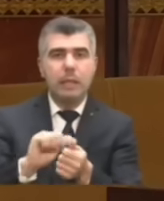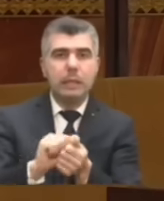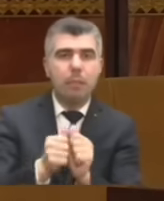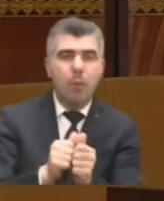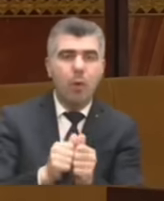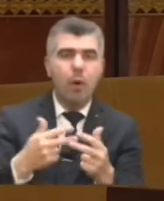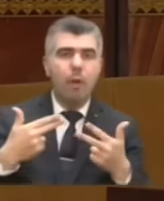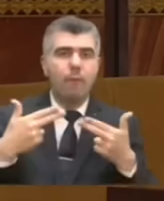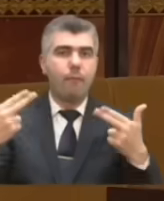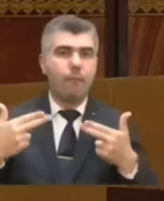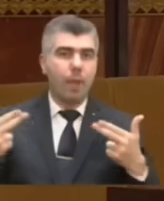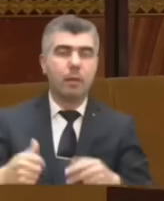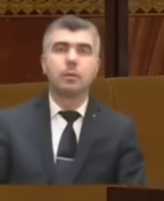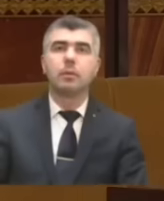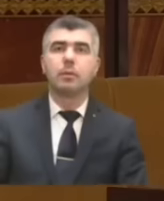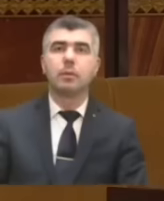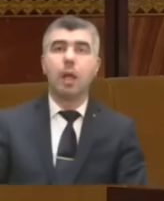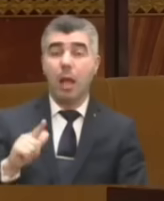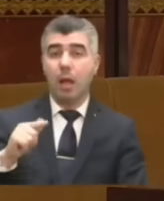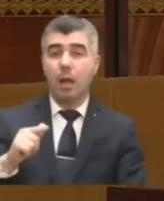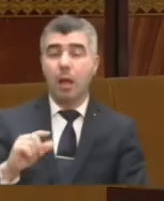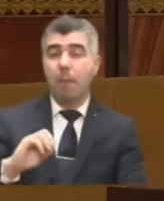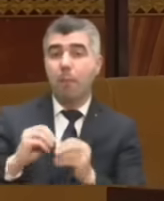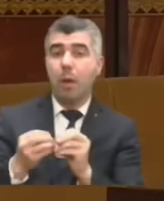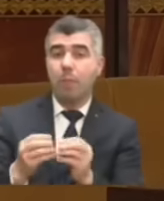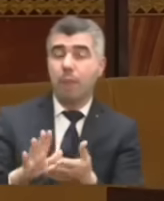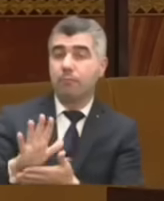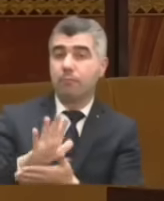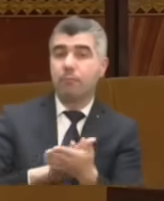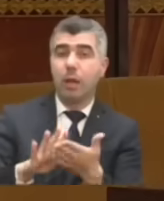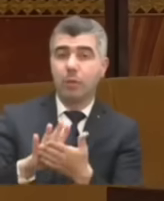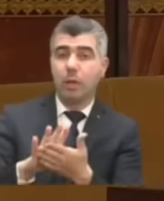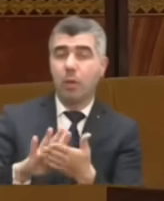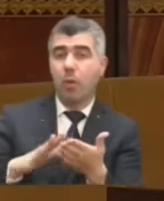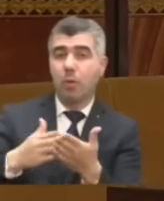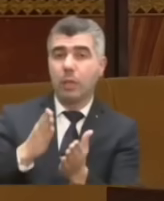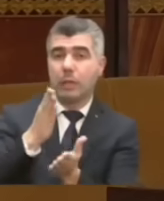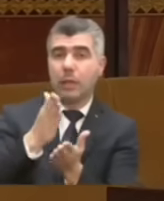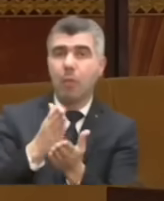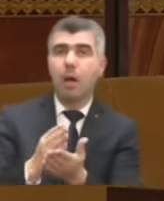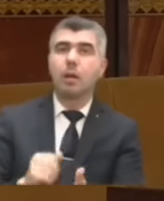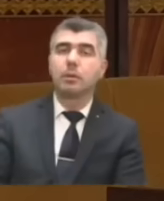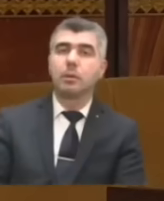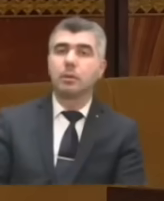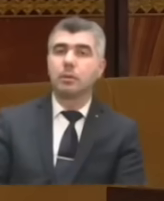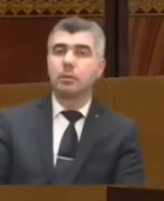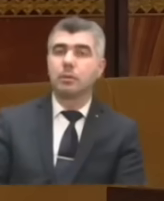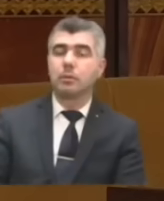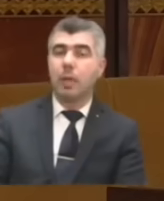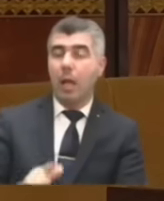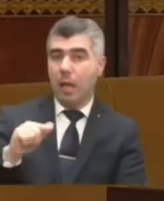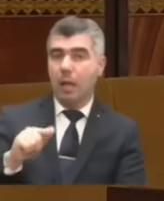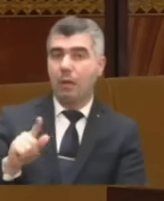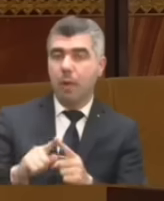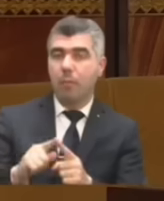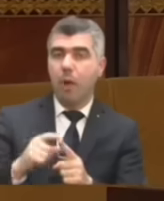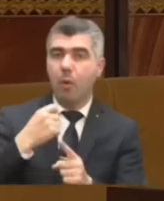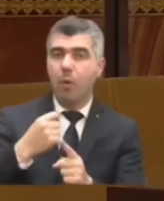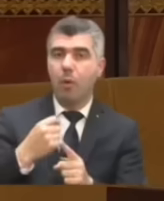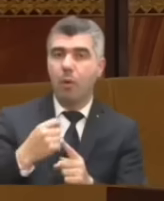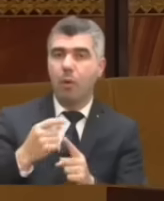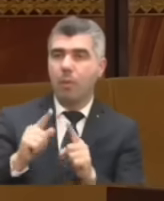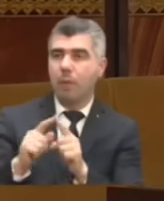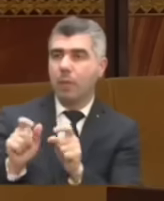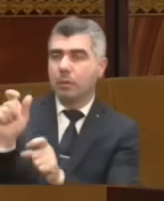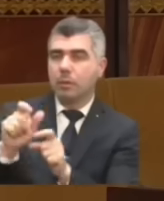والفن وتشكل تهديدا حقيقيا على المؤسسات وعلى الخيار الديمقراطي. أما فيما يتعلق بقرينة البراءة السيد